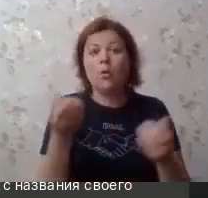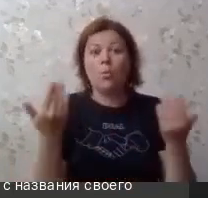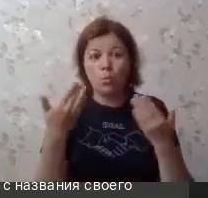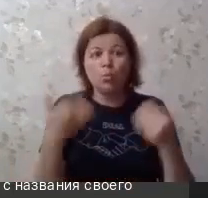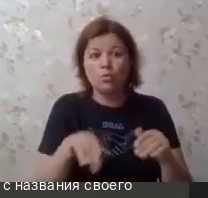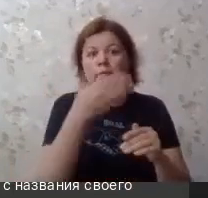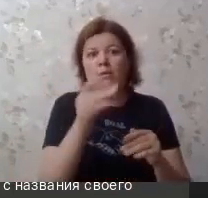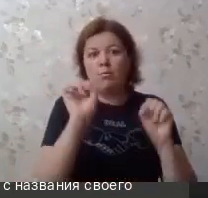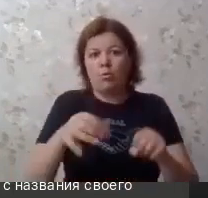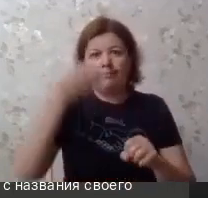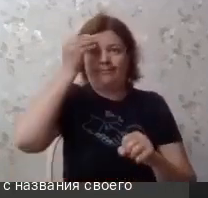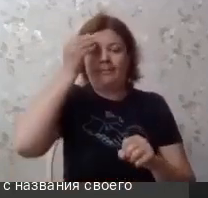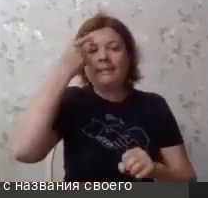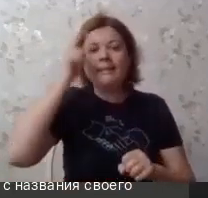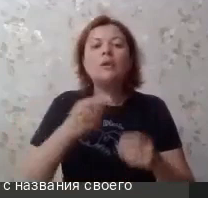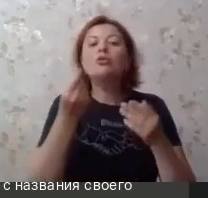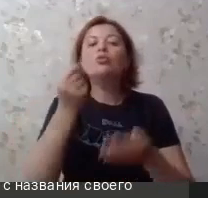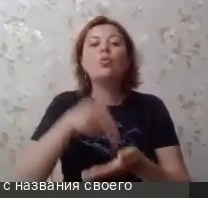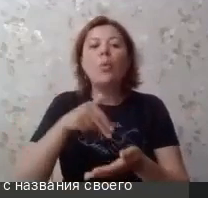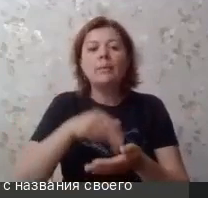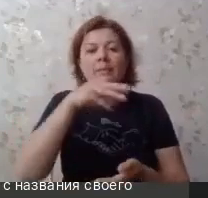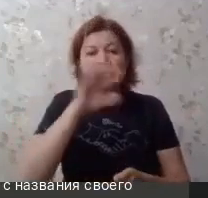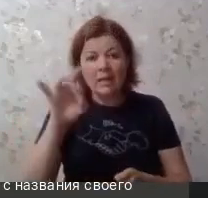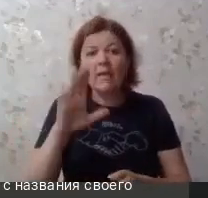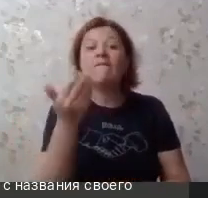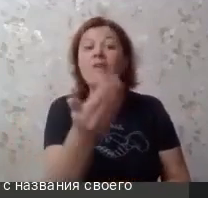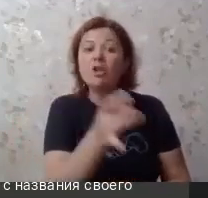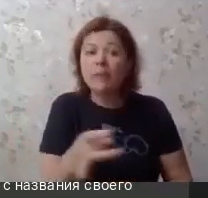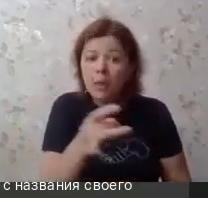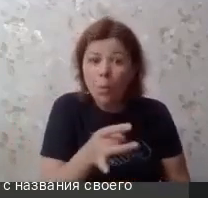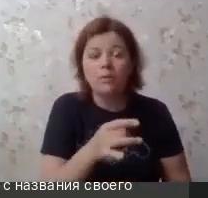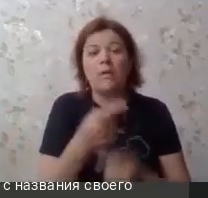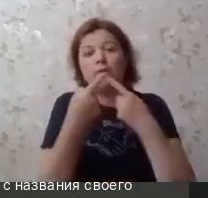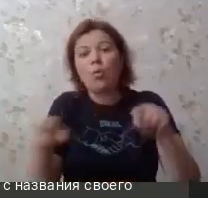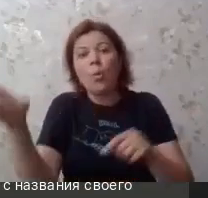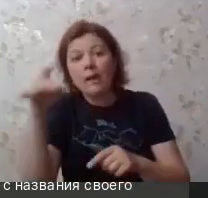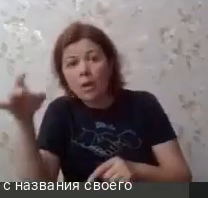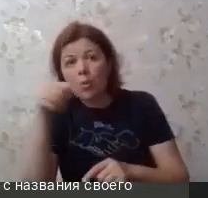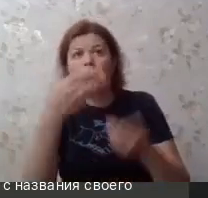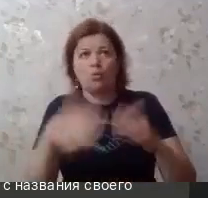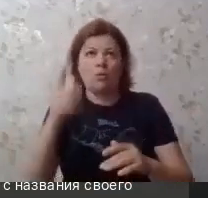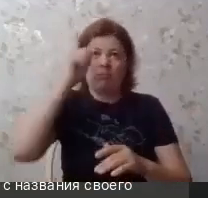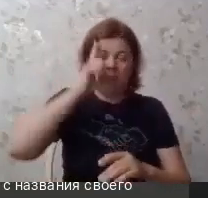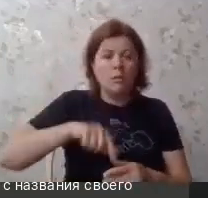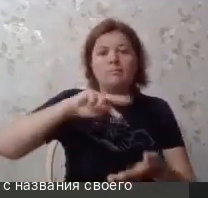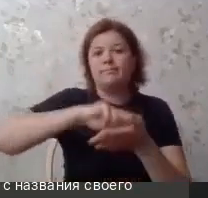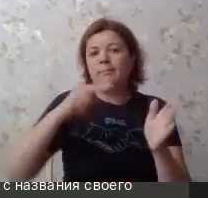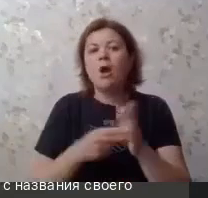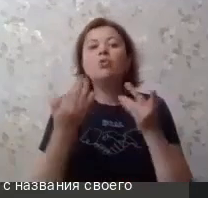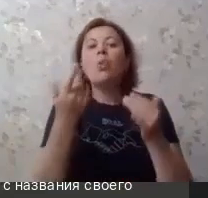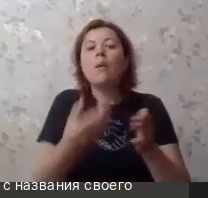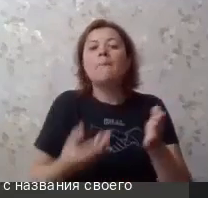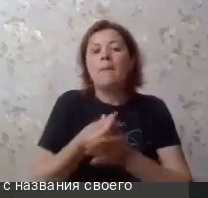регионе. Соответственно, вы уже точно будете знать, сколько вам придется доплатить. И, допустим, если